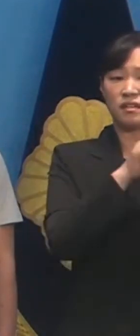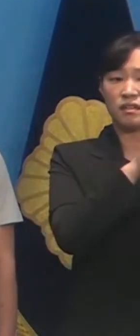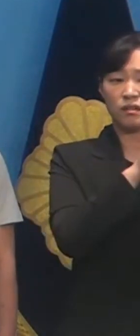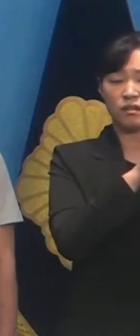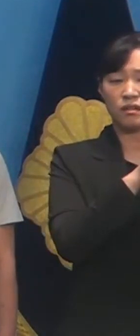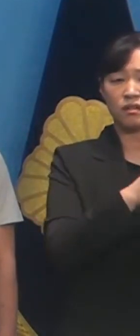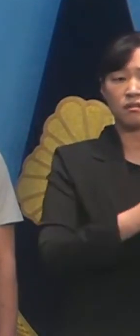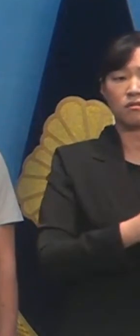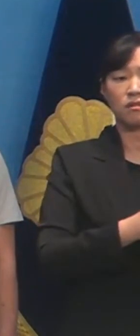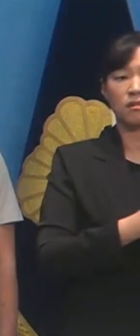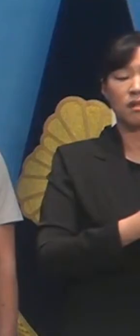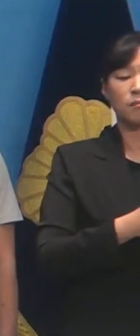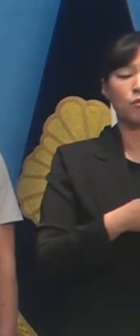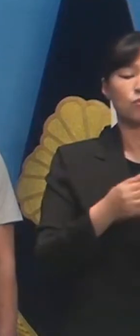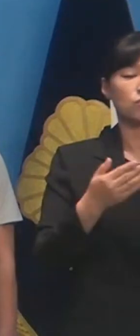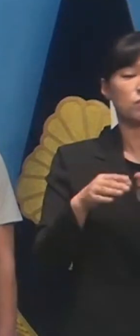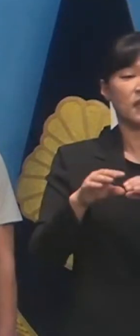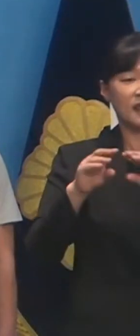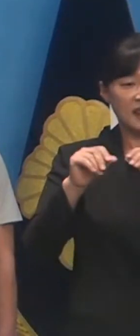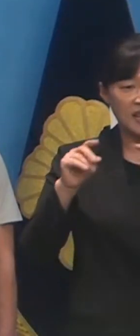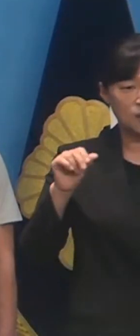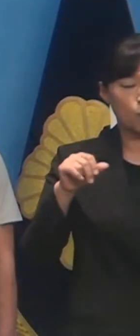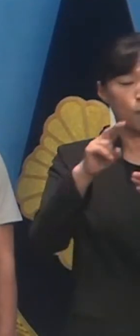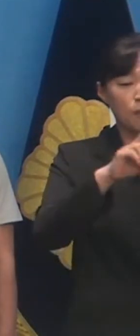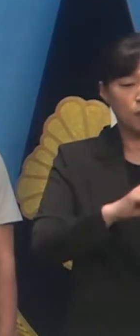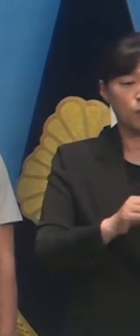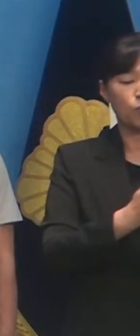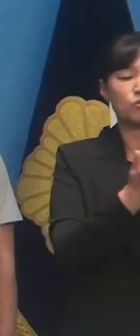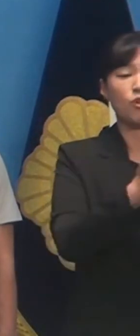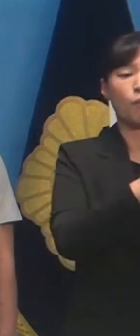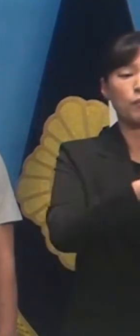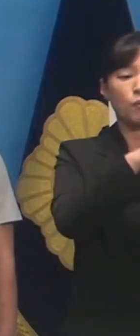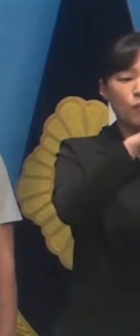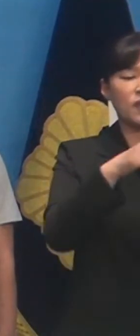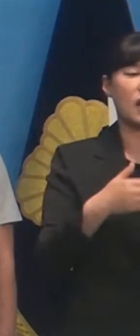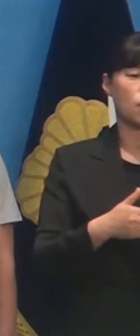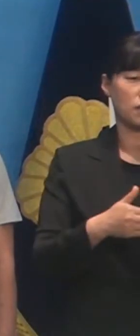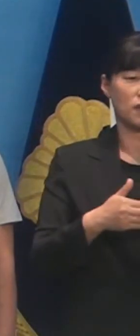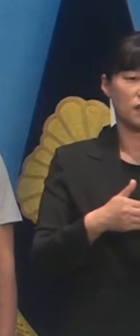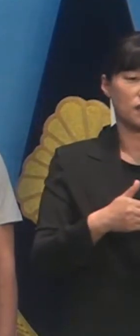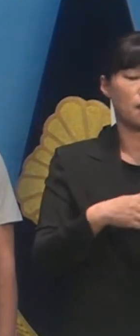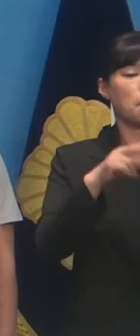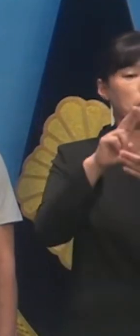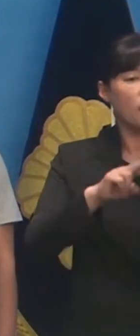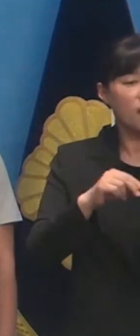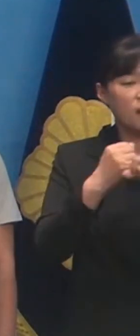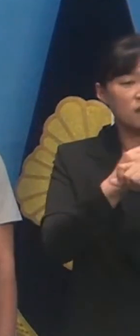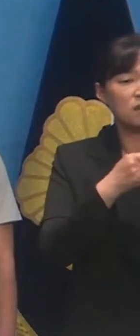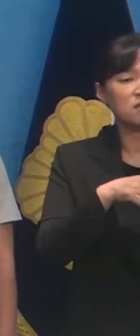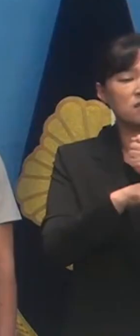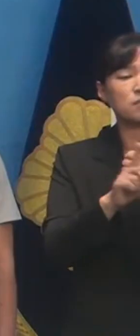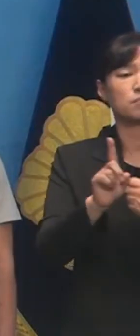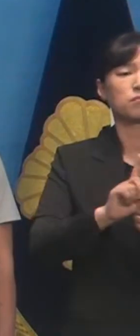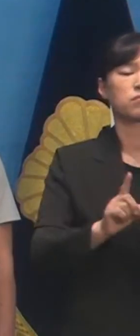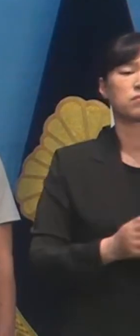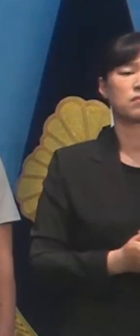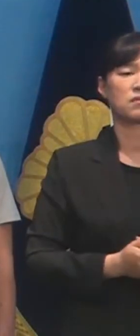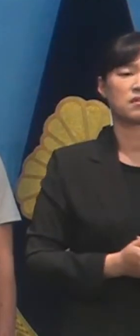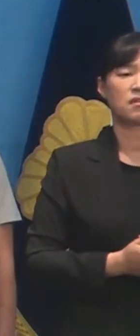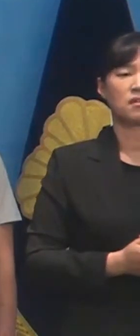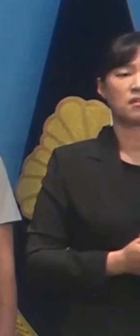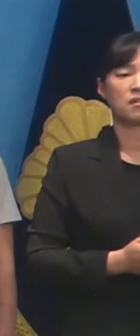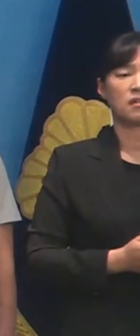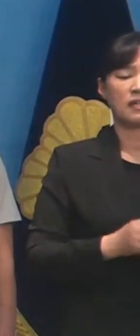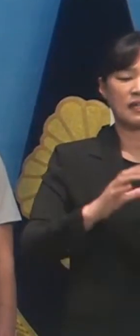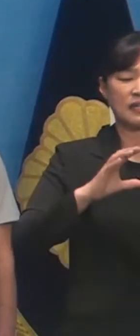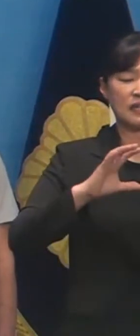지금 유유부지하고 정비사업소 9개를 처분하겠다고 하는 것은 엄청난 이